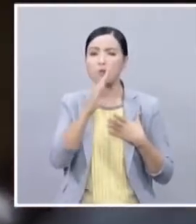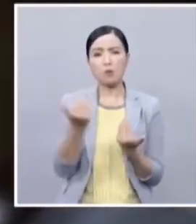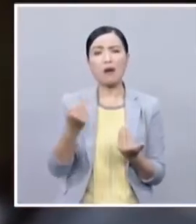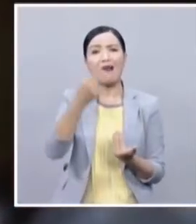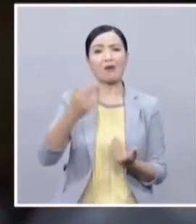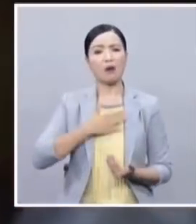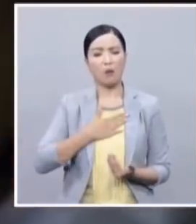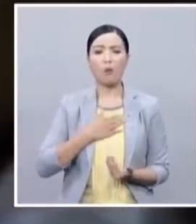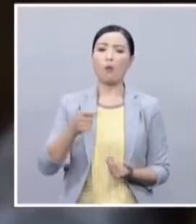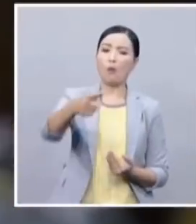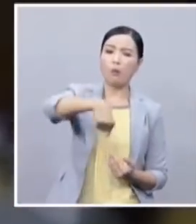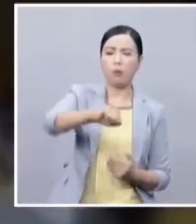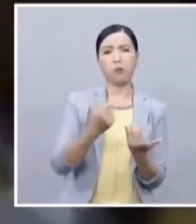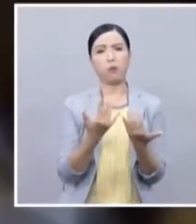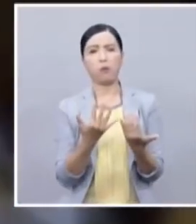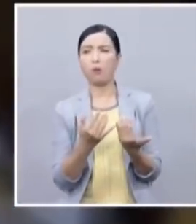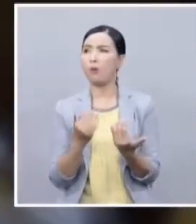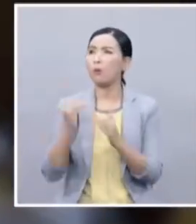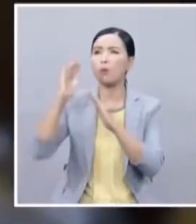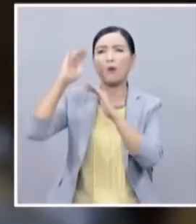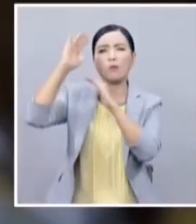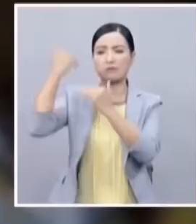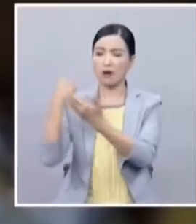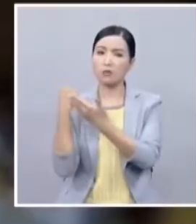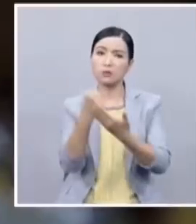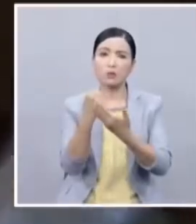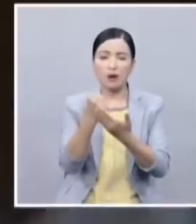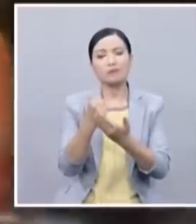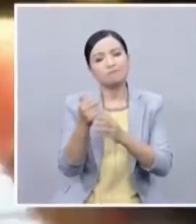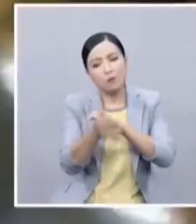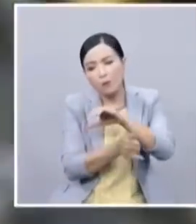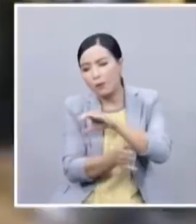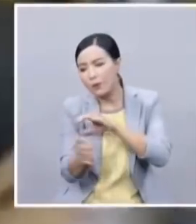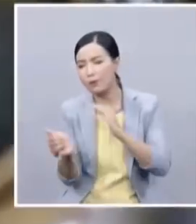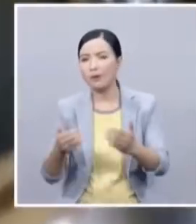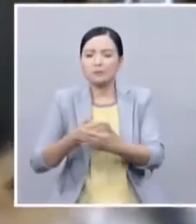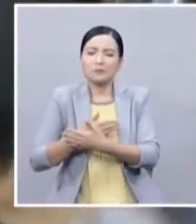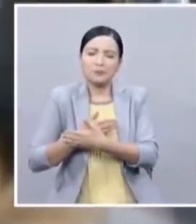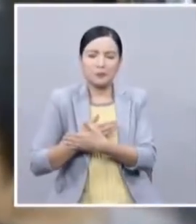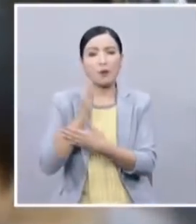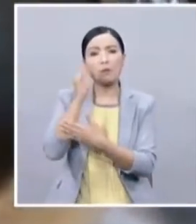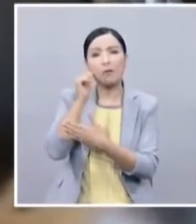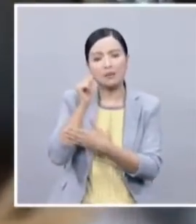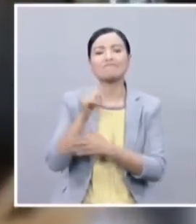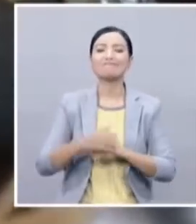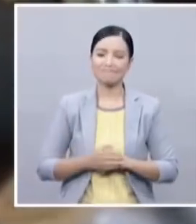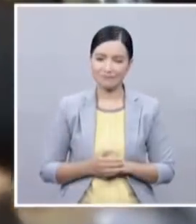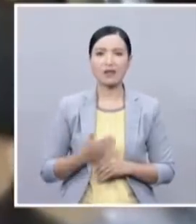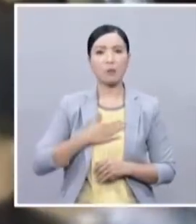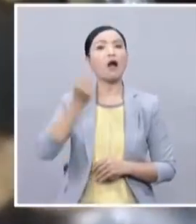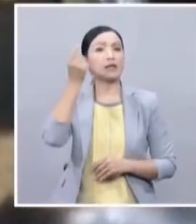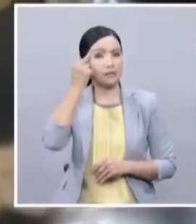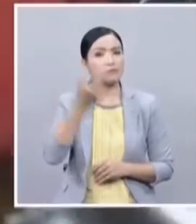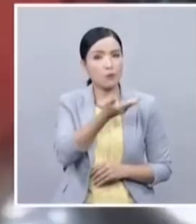แล้วก็เฝ้ารอคอยความช่วยเหลือจากภายนอกด้วยความหวังที่จะกลับสู่อ้อมกอดของพ่อแม่ในเร็ววันผมคิดว่าเราทุกคน